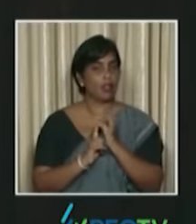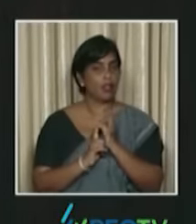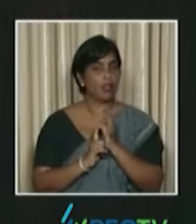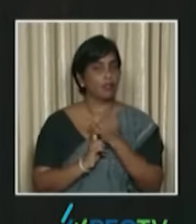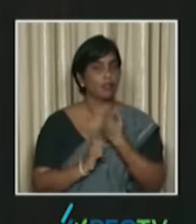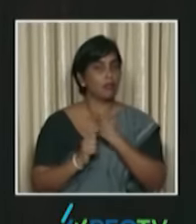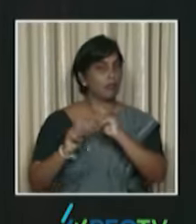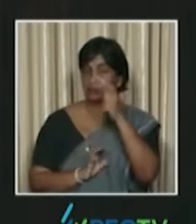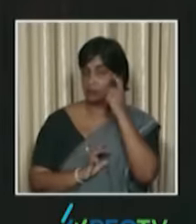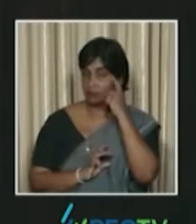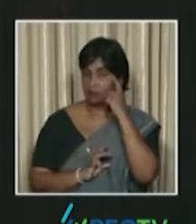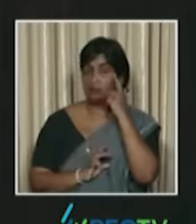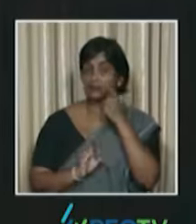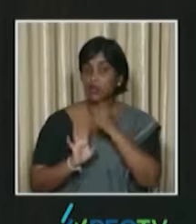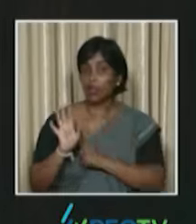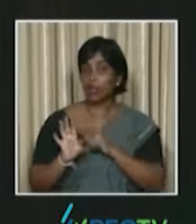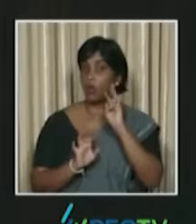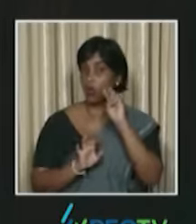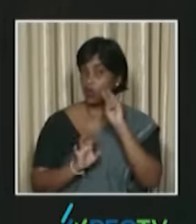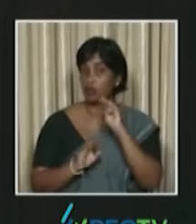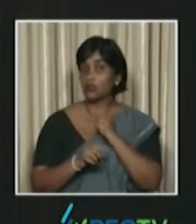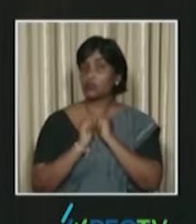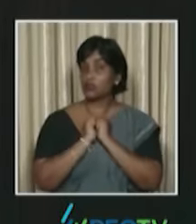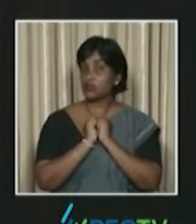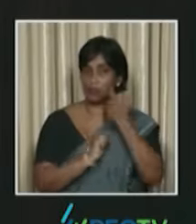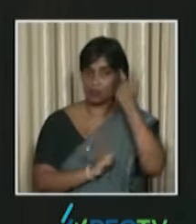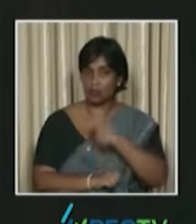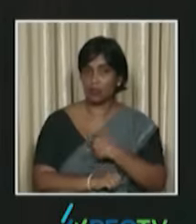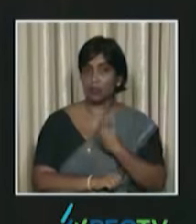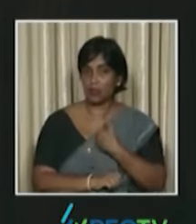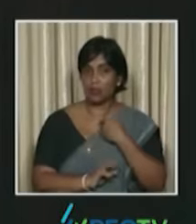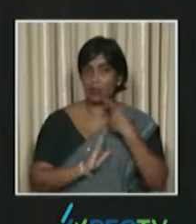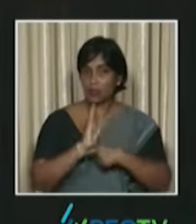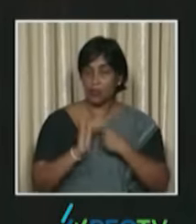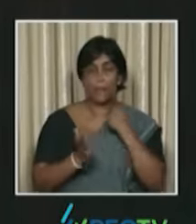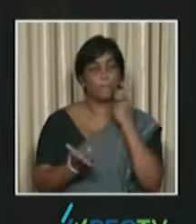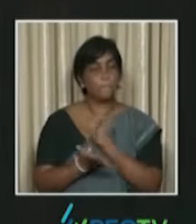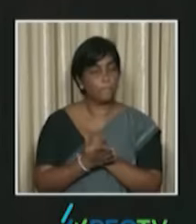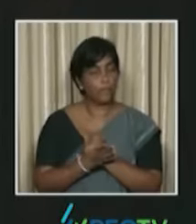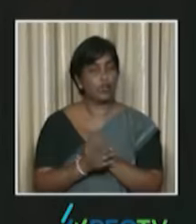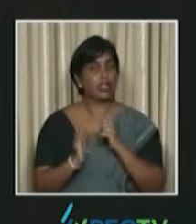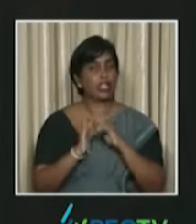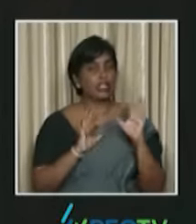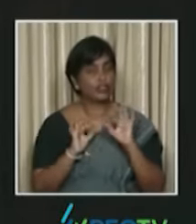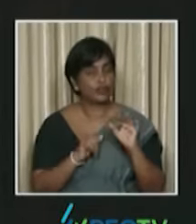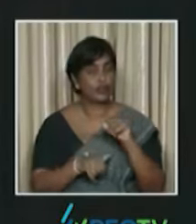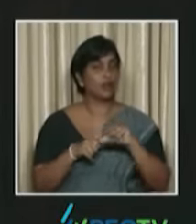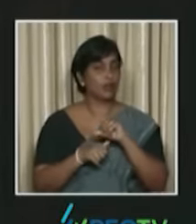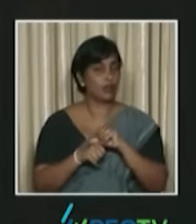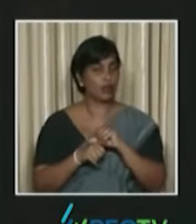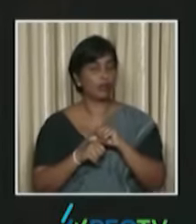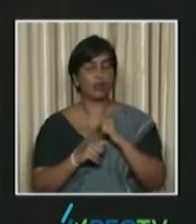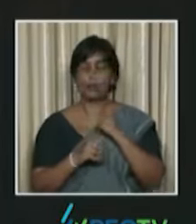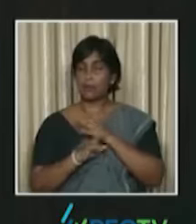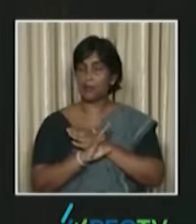අපිට හම්බෙච්ච දෙයක් නෑ අවුරුදු 30ක්මම රස්සාවක් කරපු මිනිස්සෙක් මේ රටේ බැංකුවලට රක්ෂණ සහ ආයතන වලට